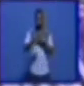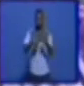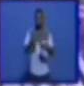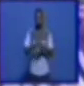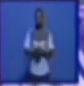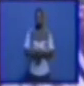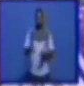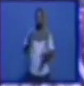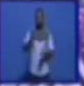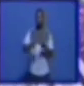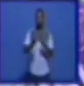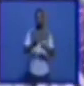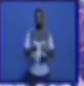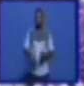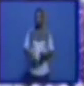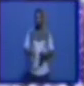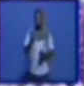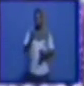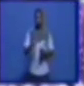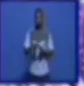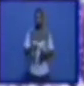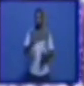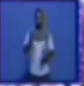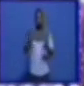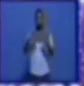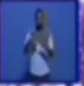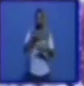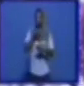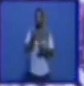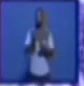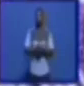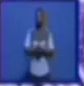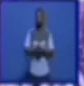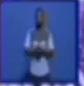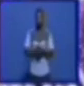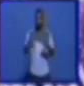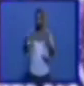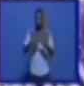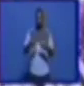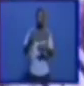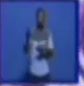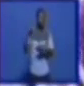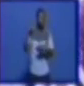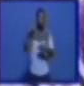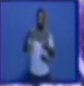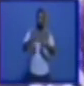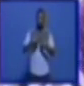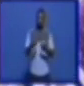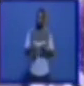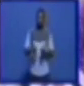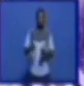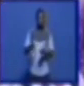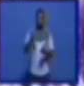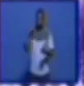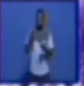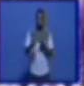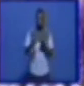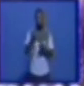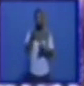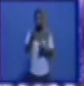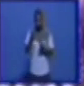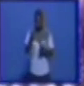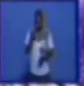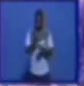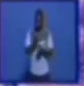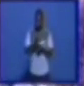dit. Donc, les inquiétudes que ce partenaire avait ont été levées parce, au vu des taux d'exécution que nous